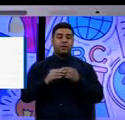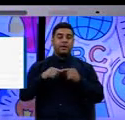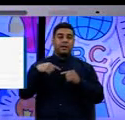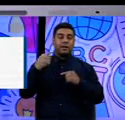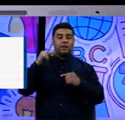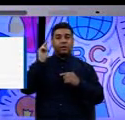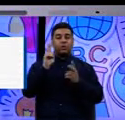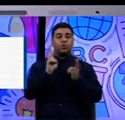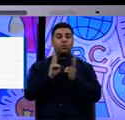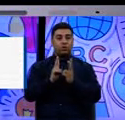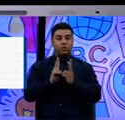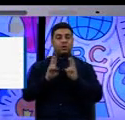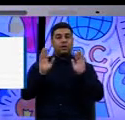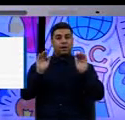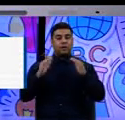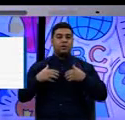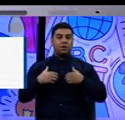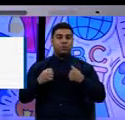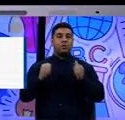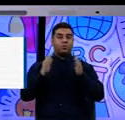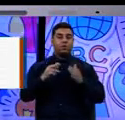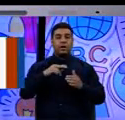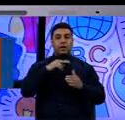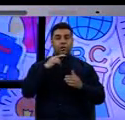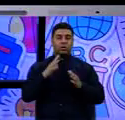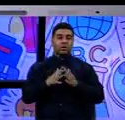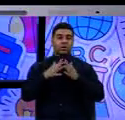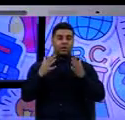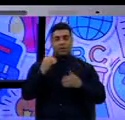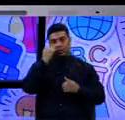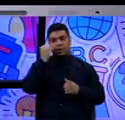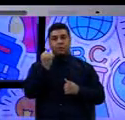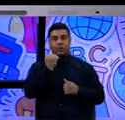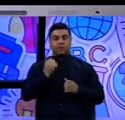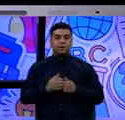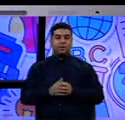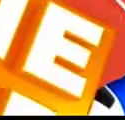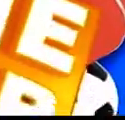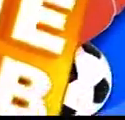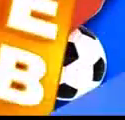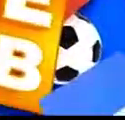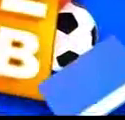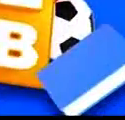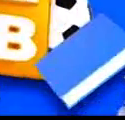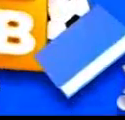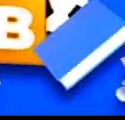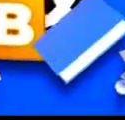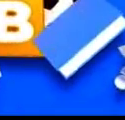Sizlar bilan keyingi darslarda ko'rishguncha sog'-omon bo'ling. E'tiboringiz uchun rahmat.